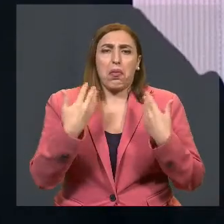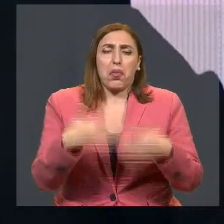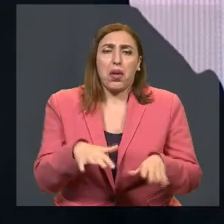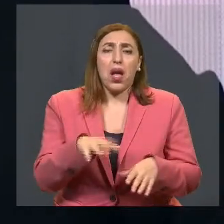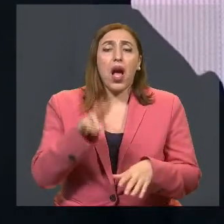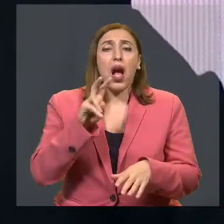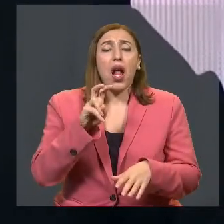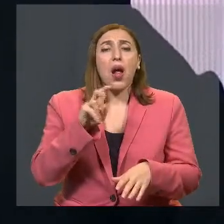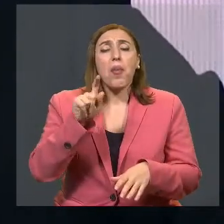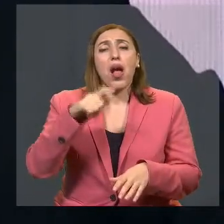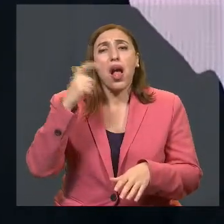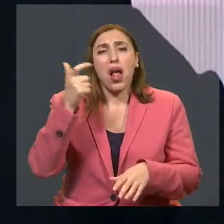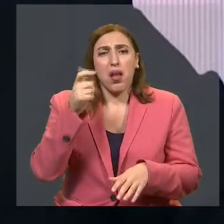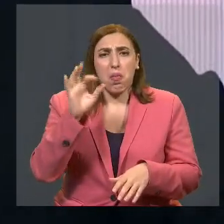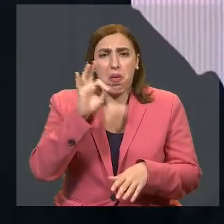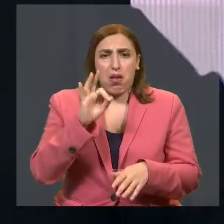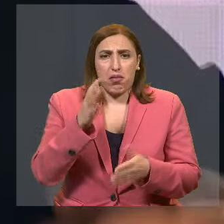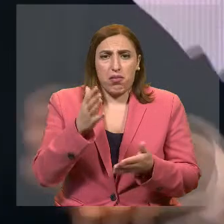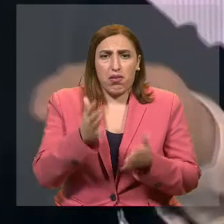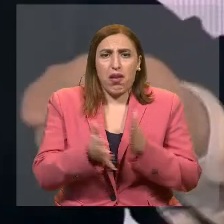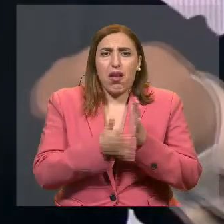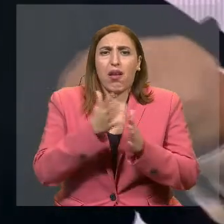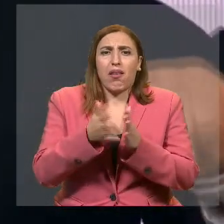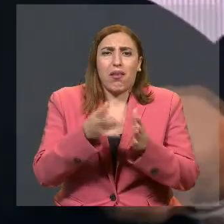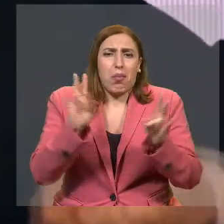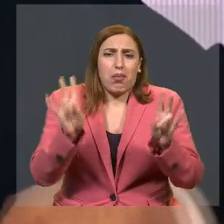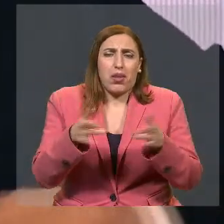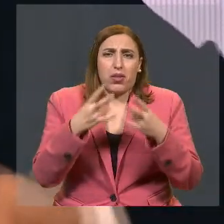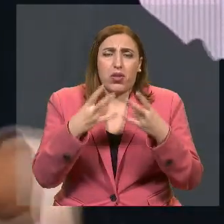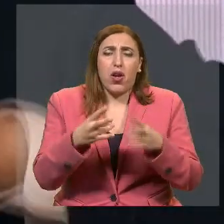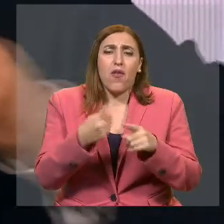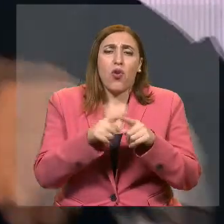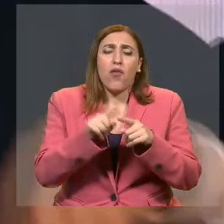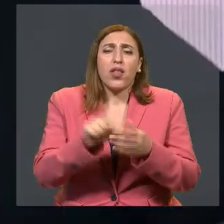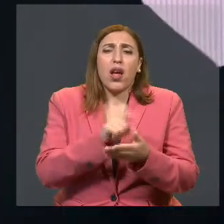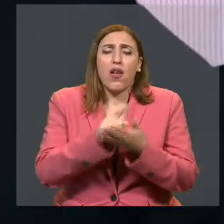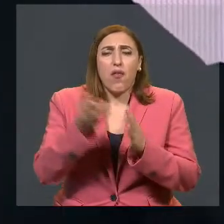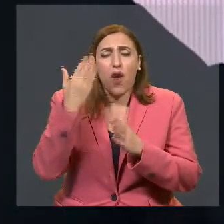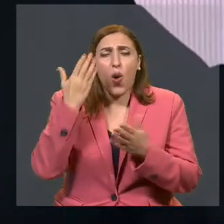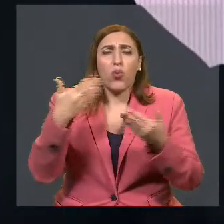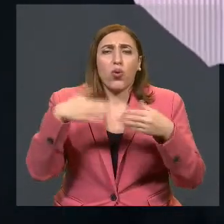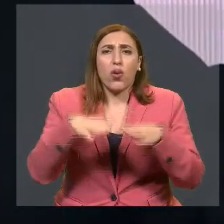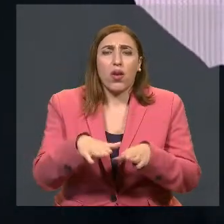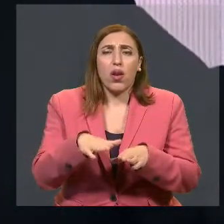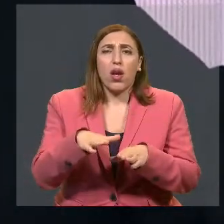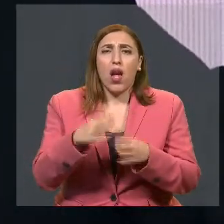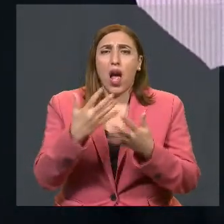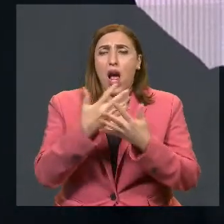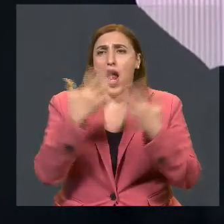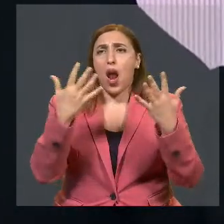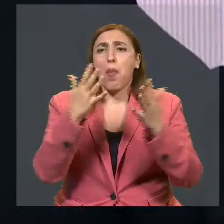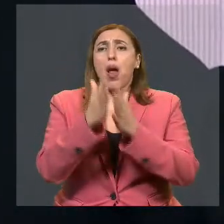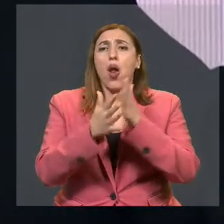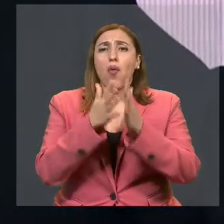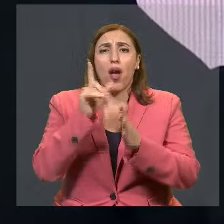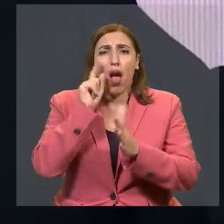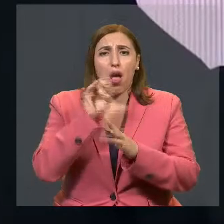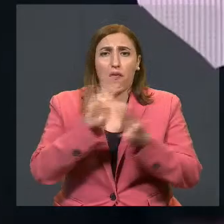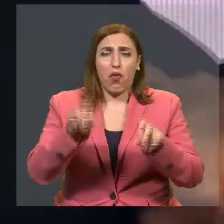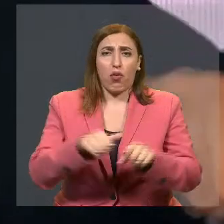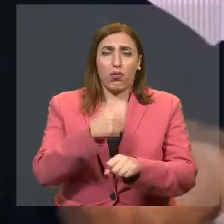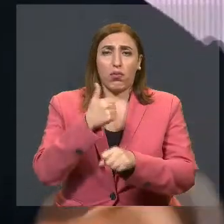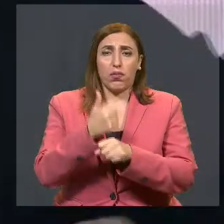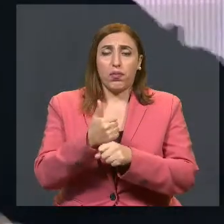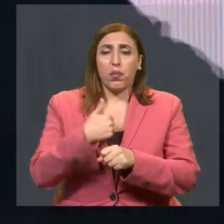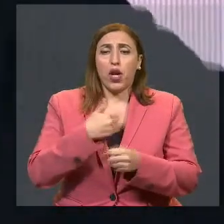Ղարաբաղի կարգավիճակի հարցն այլևս դրված չէ սեղանին, այն լուծված է»։ Եվ դա հրապարակավ հայտարարեց Հայաստանի ղեկավարությունը։ Սա